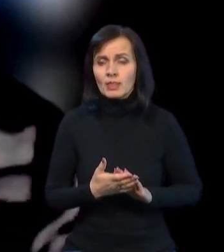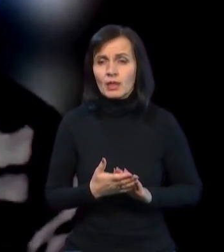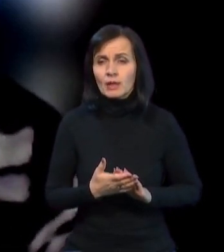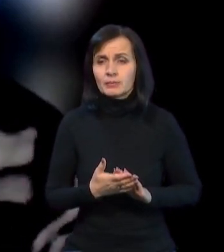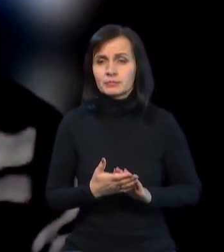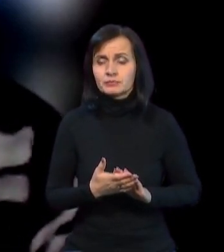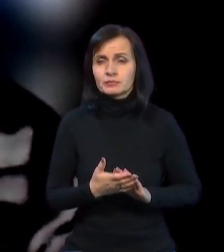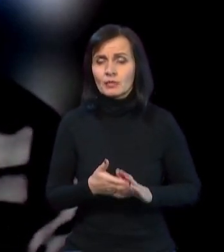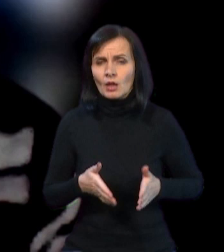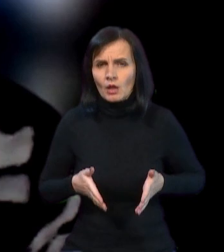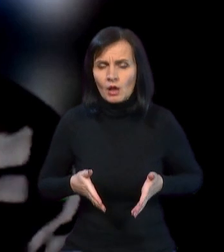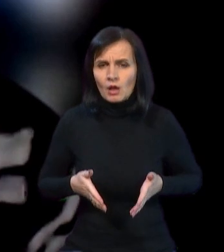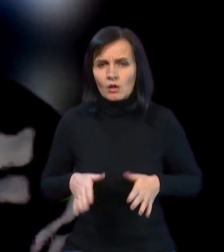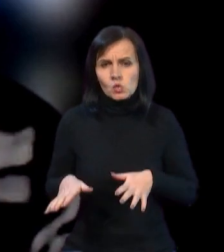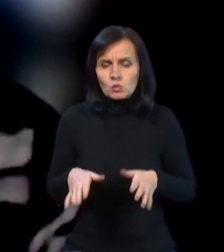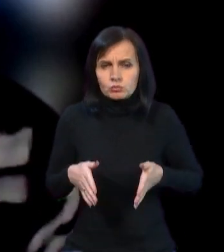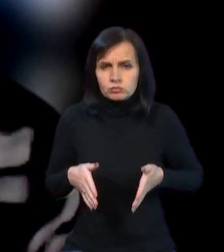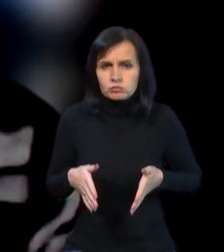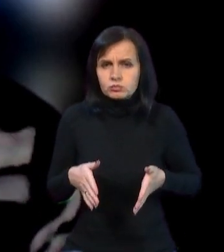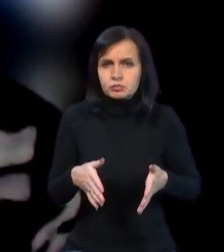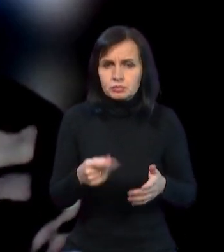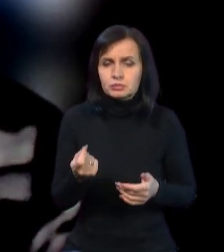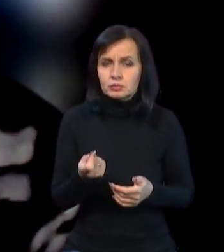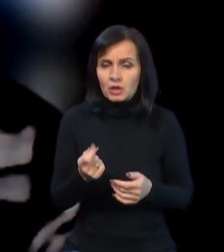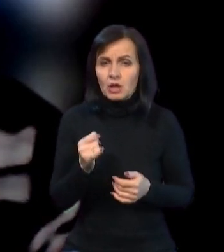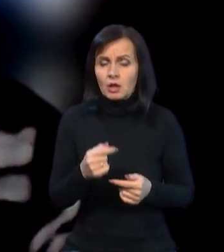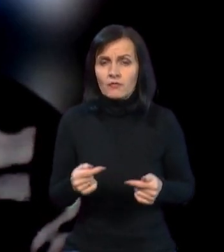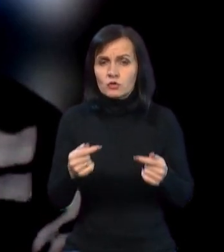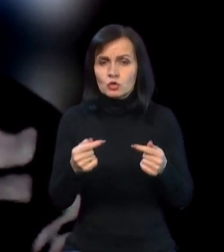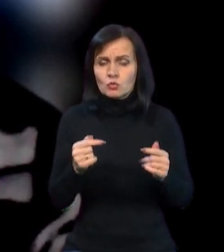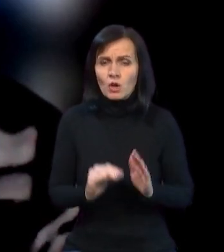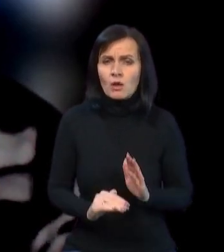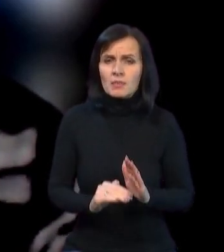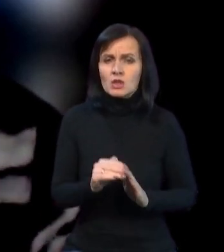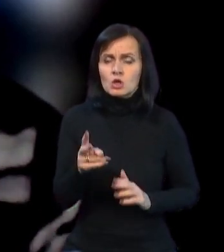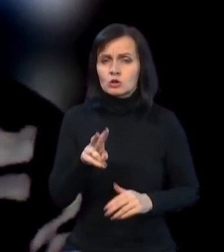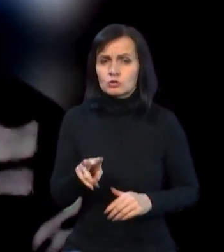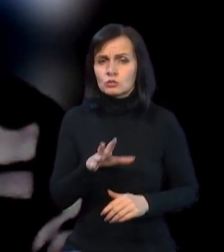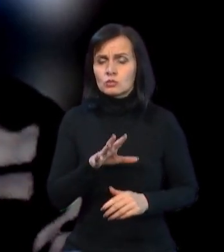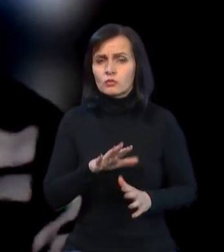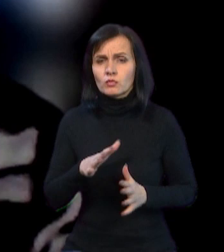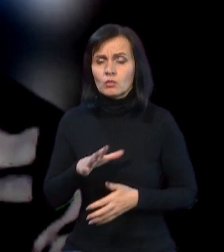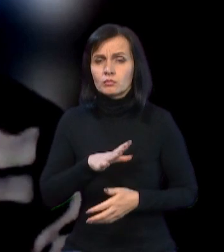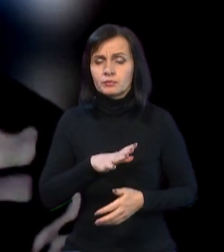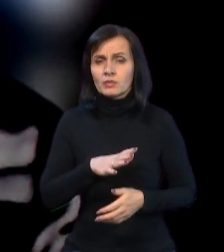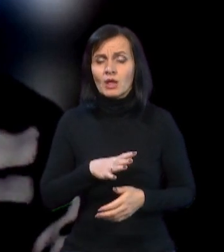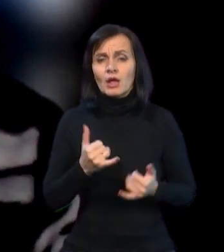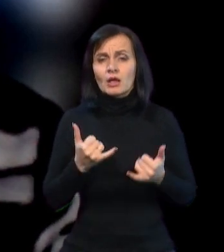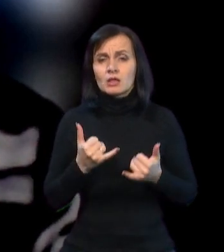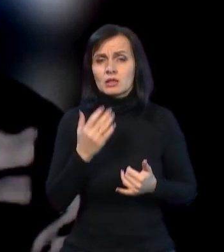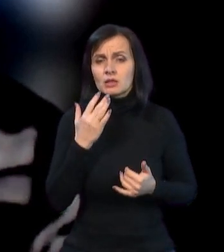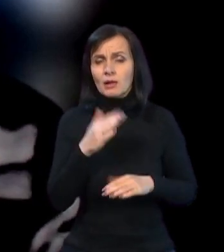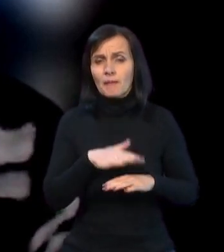проходження по зерновому коридору, відповідно, і підвищення, і долара відбувалося. Ну, наразі Національний